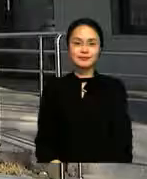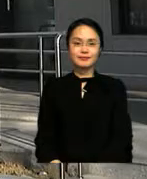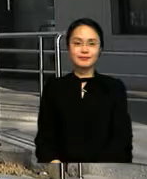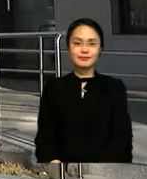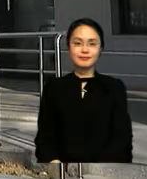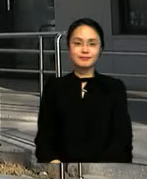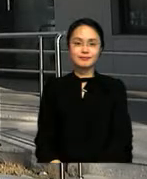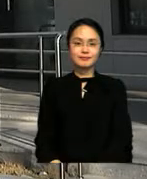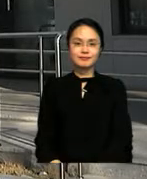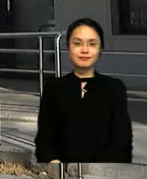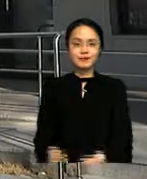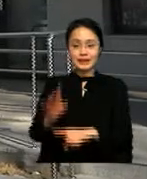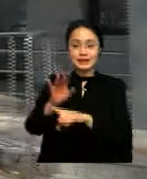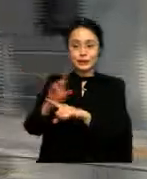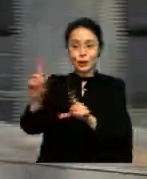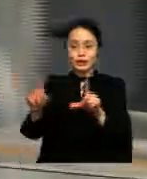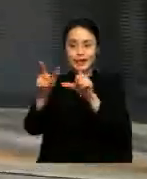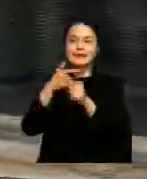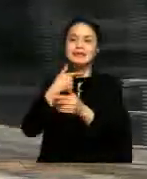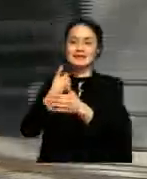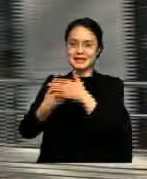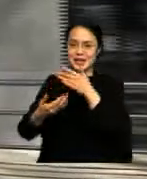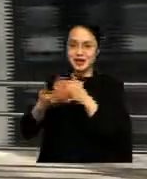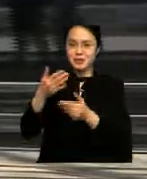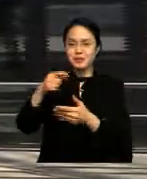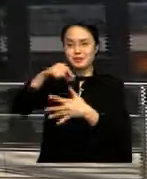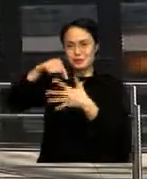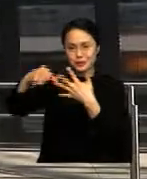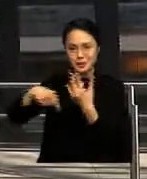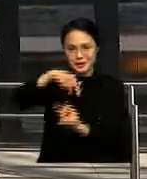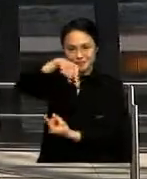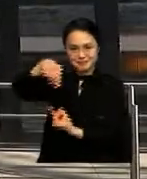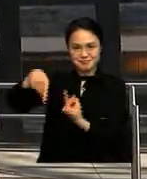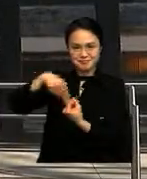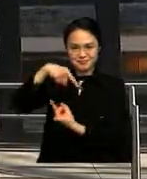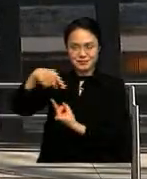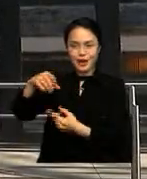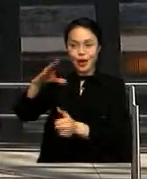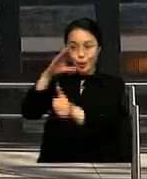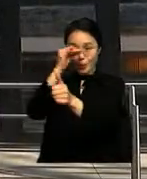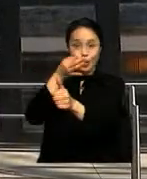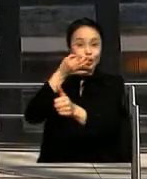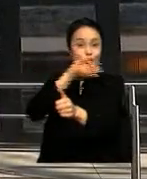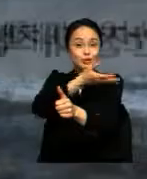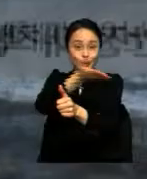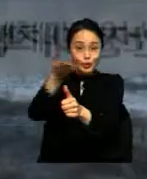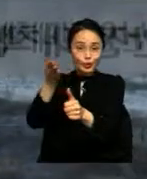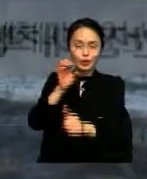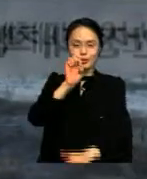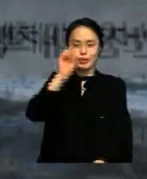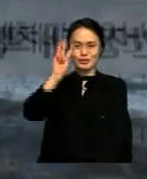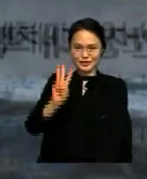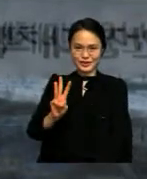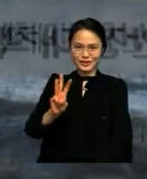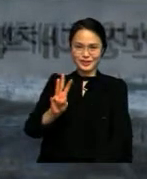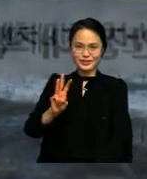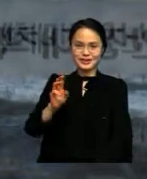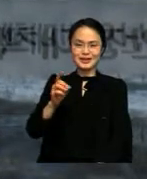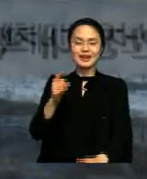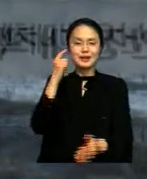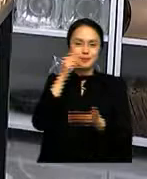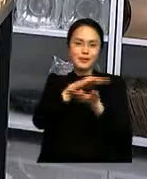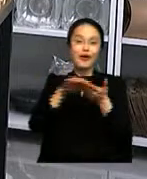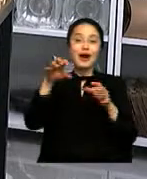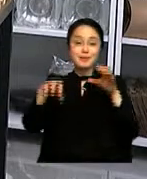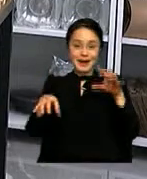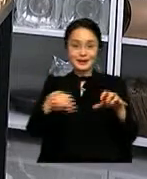있는. 농촌 지역에서 주민 주도형 소득 사업의 모범 답안을 제시하고 있는 포천시 명산리의 연꽃 평화